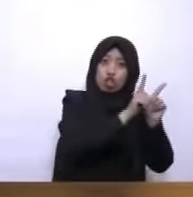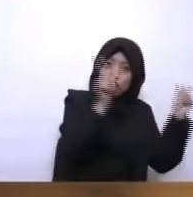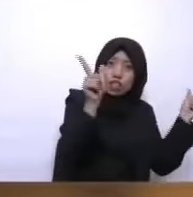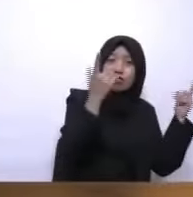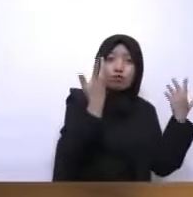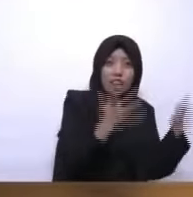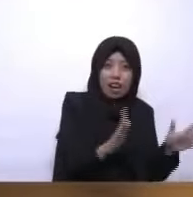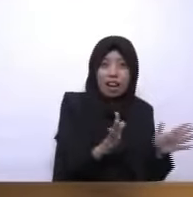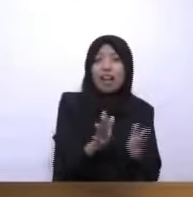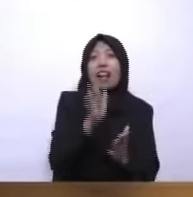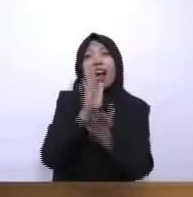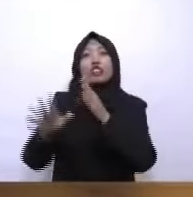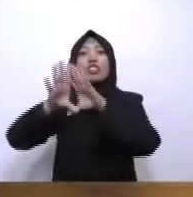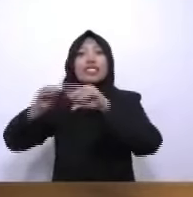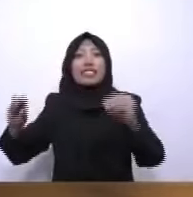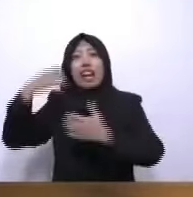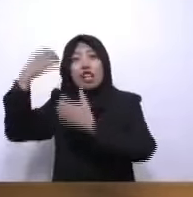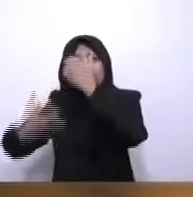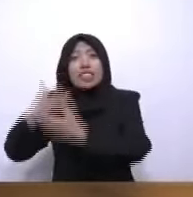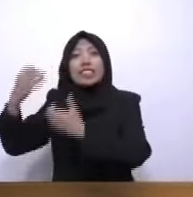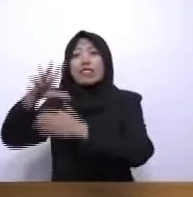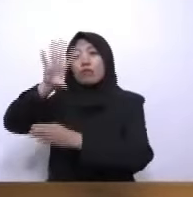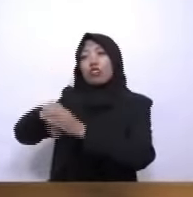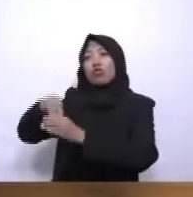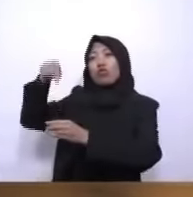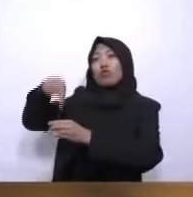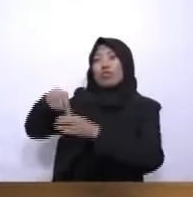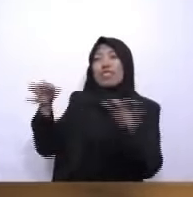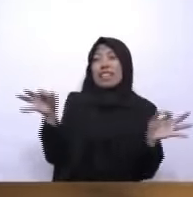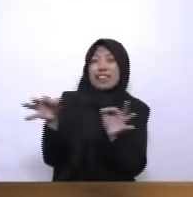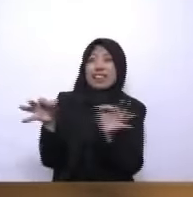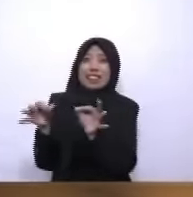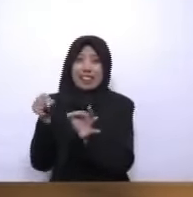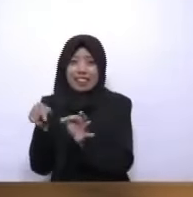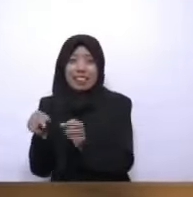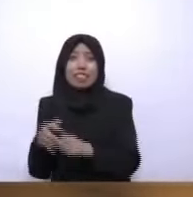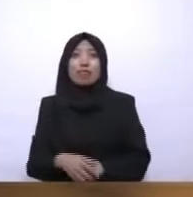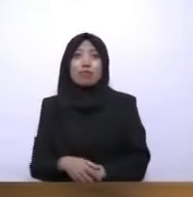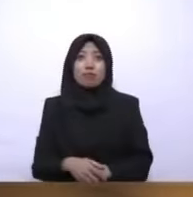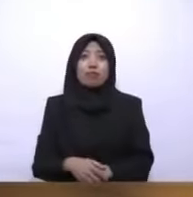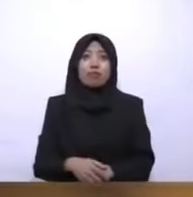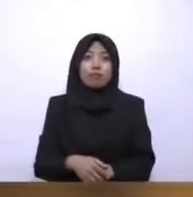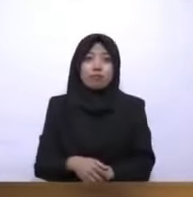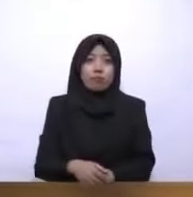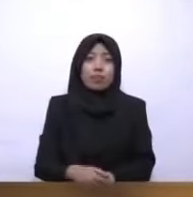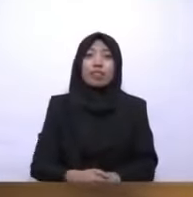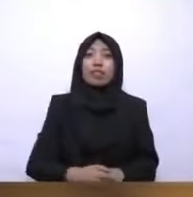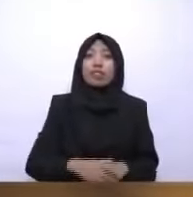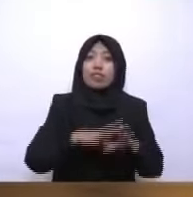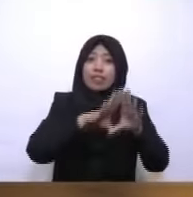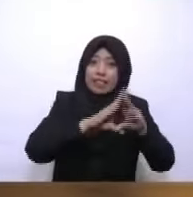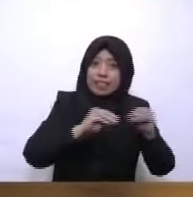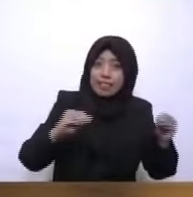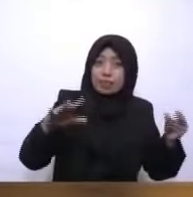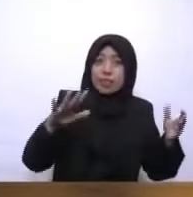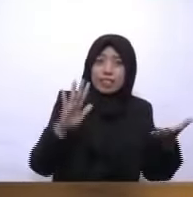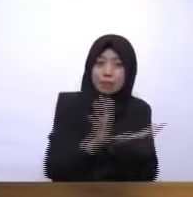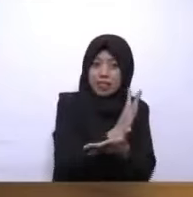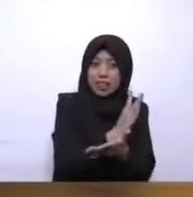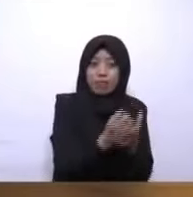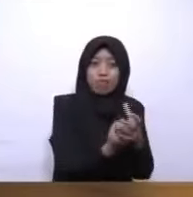tersebut langsung bekerja di industri-industri yang ada di sekitarnya. Pengembangan lapangan kerja